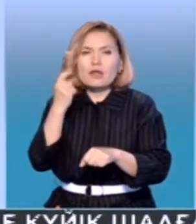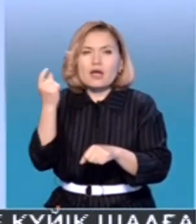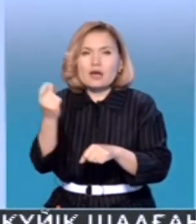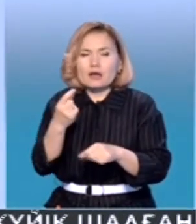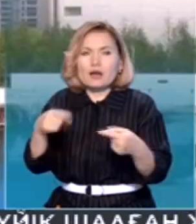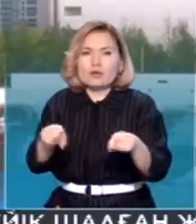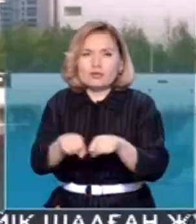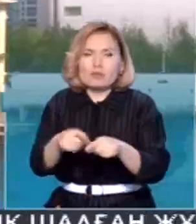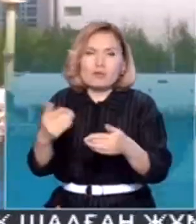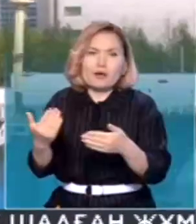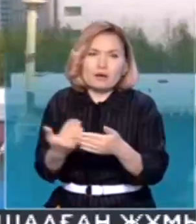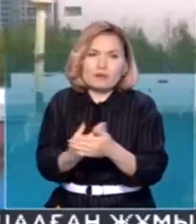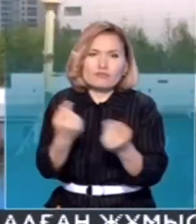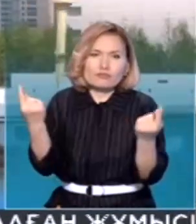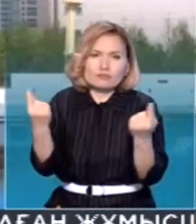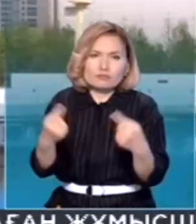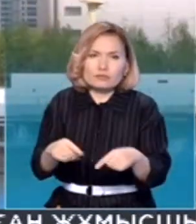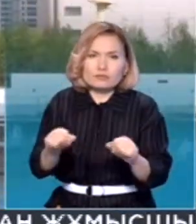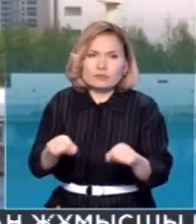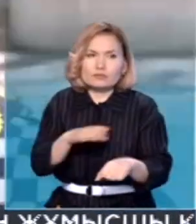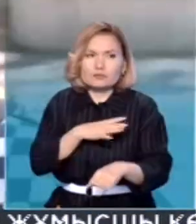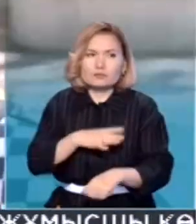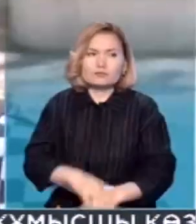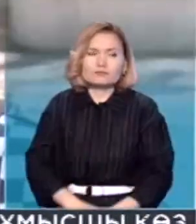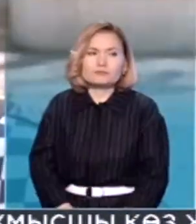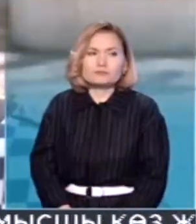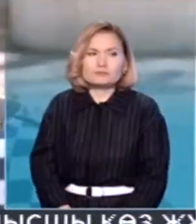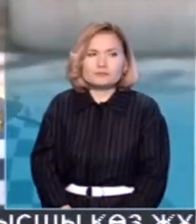өсімі қайта тежелуі мүмкін.